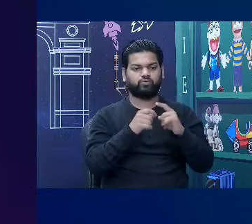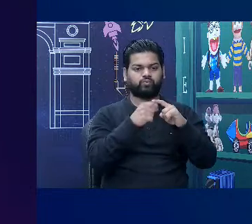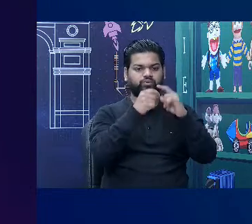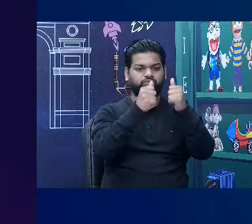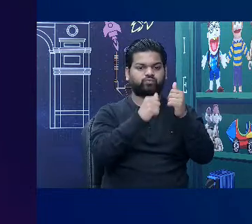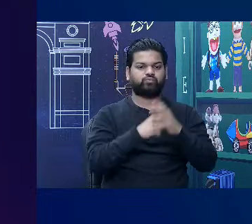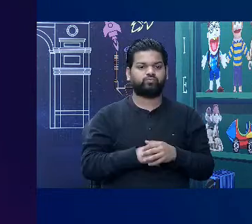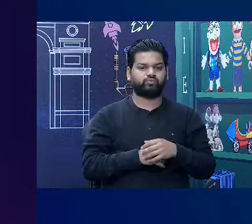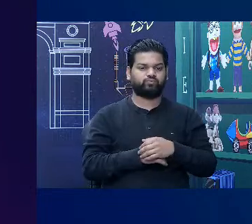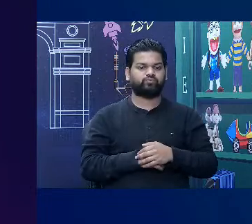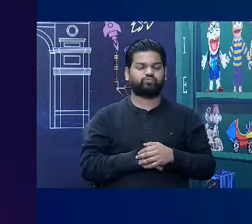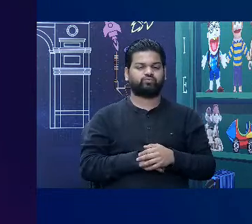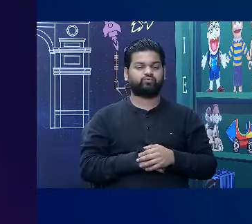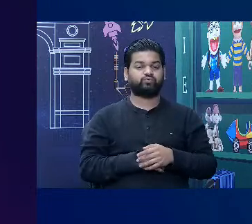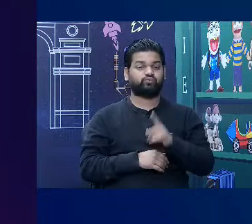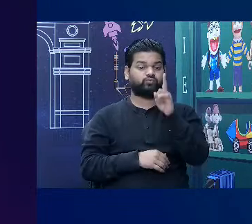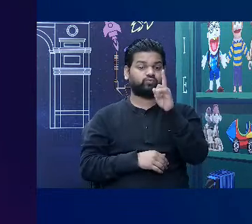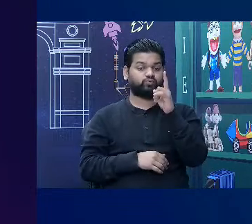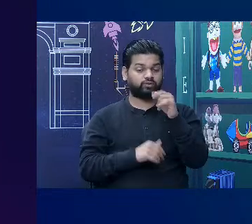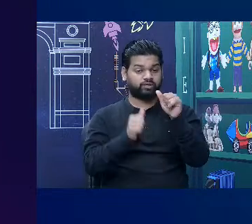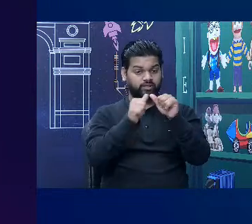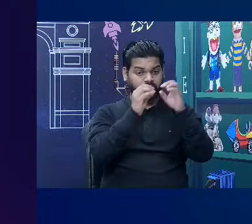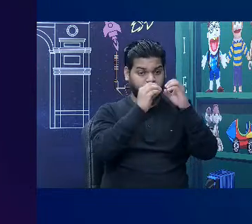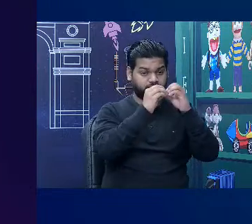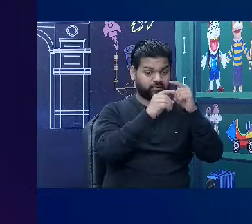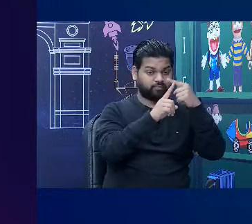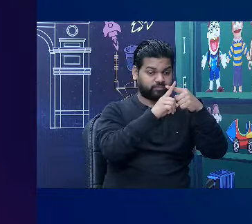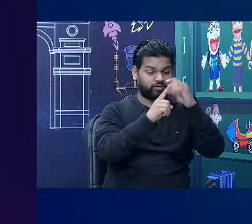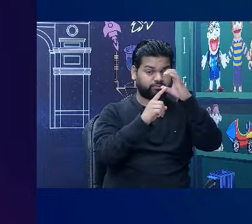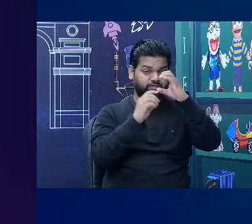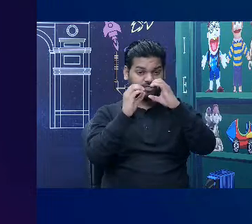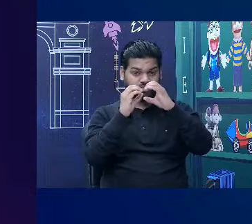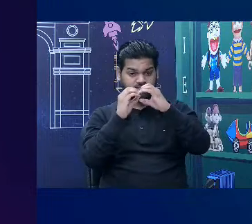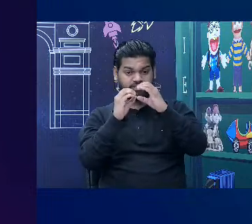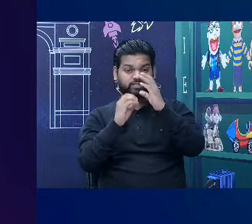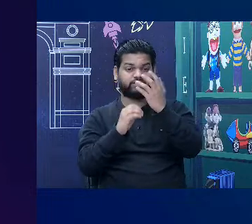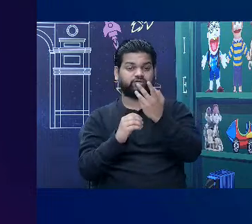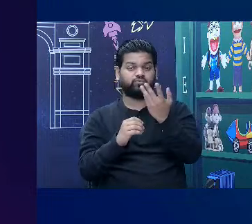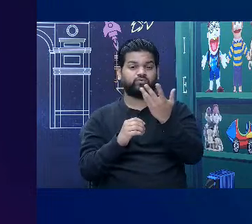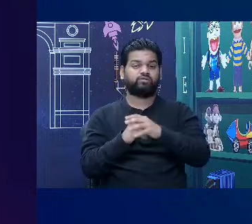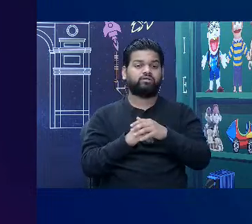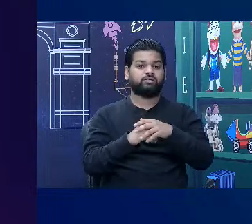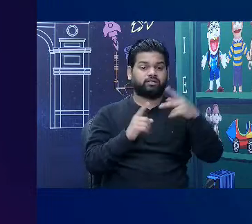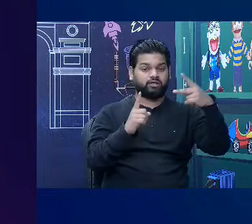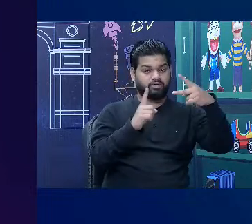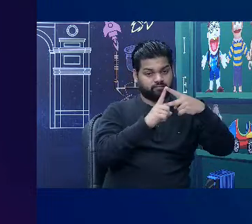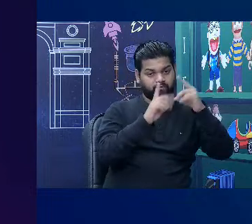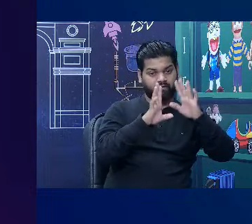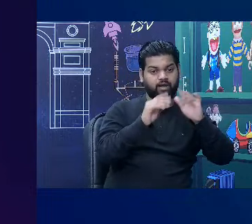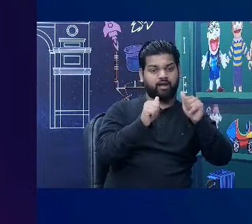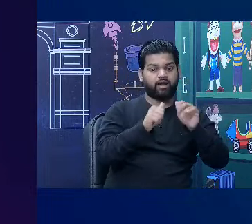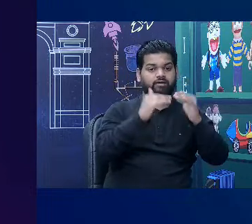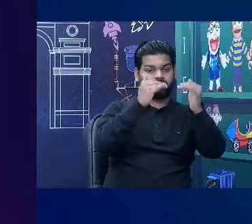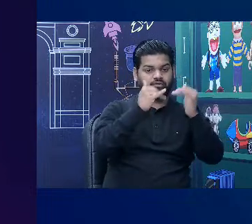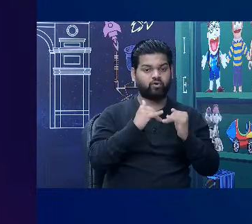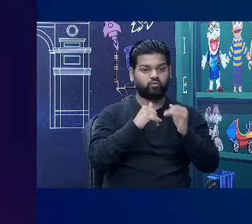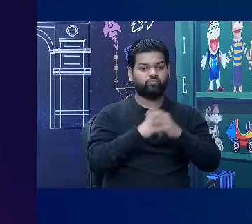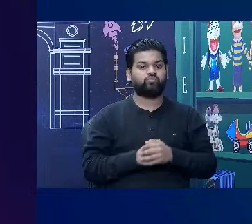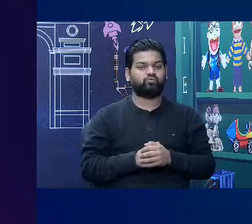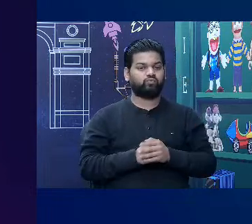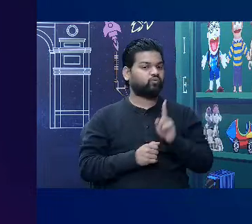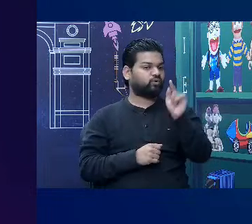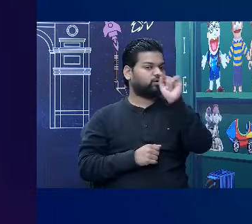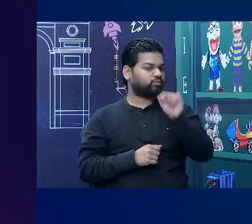ABC are in the ratio 1:3. What will be the value of sin C? Again there are